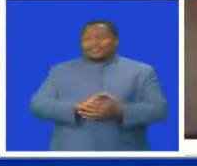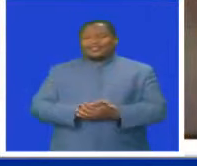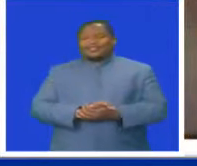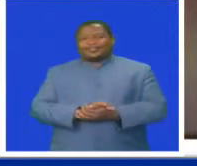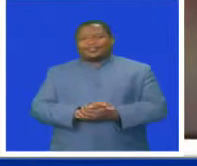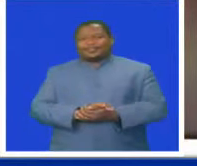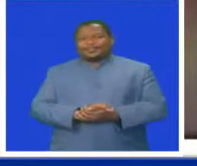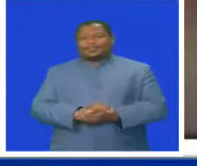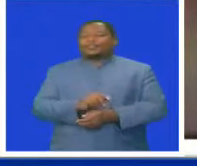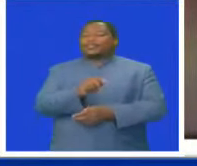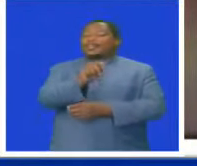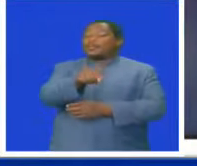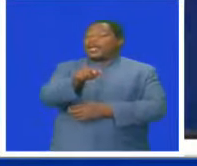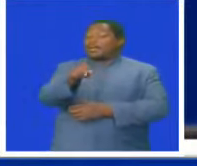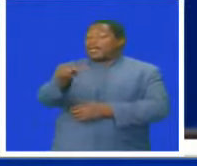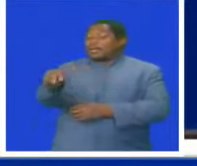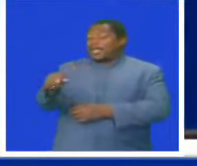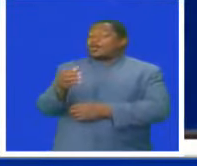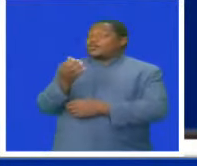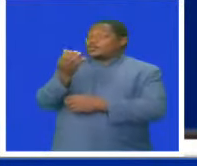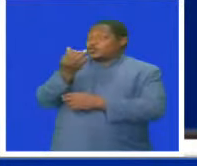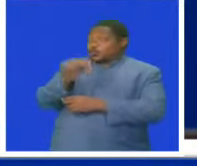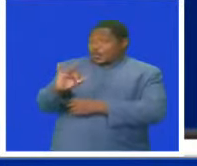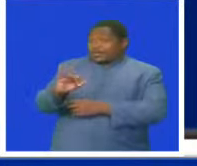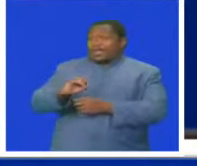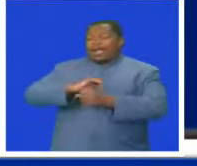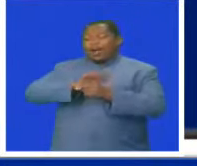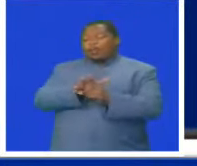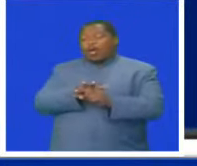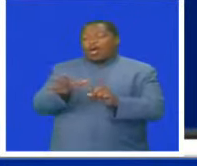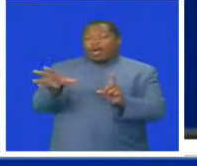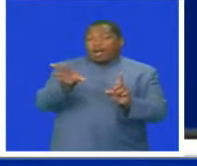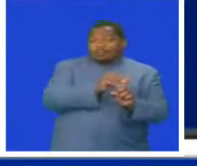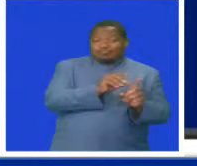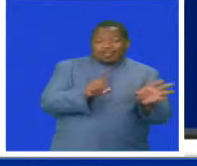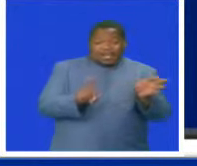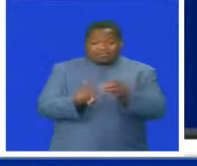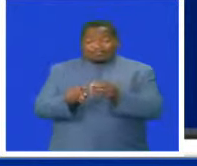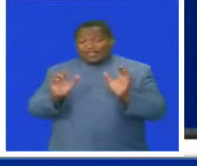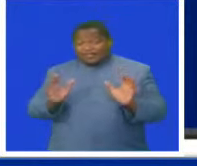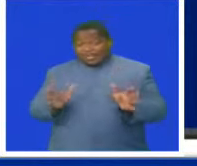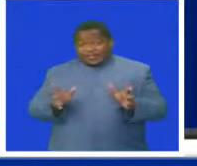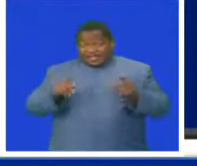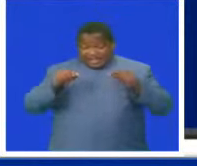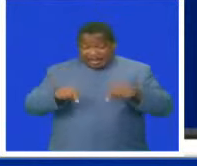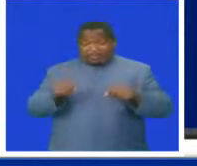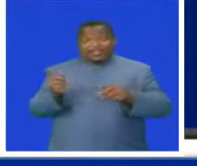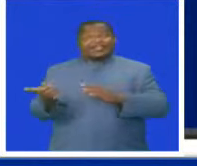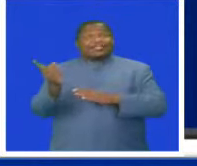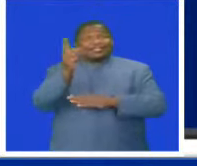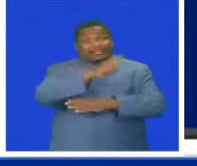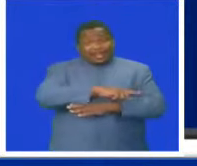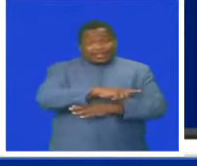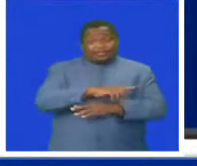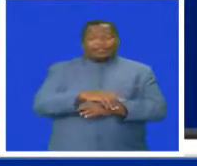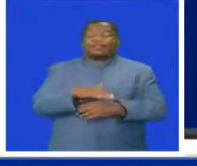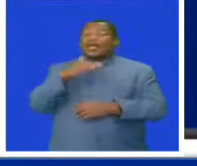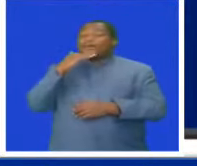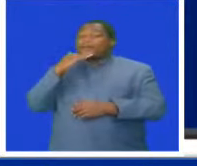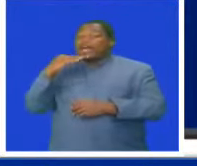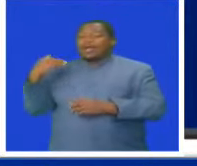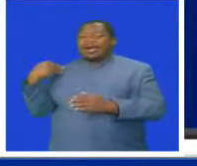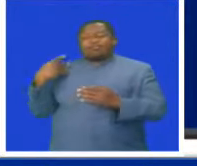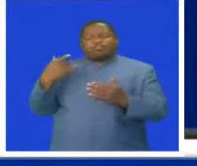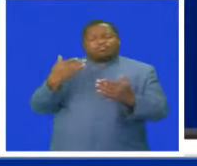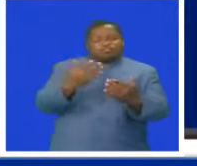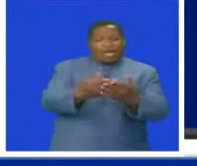mashumi lamabili bantfu labatholakele ukuthi banemkhuhlane iCOVID-19 lomuhla kuleli. Lese kubeka ke sibalo